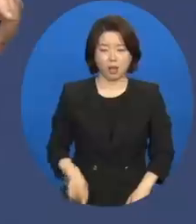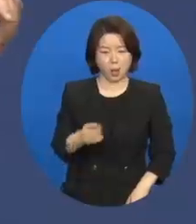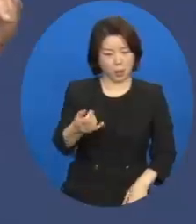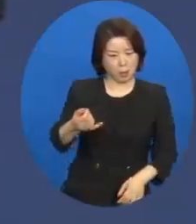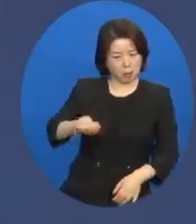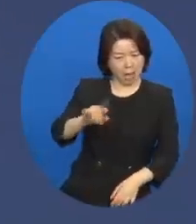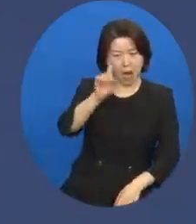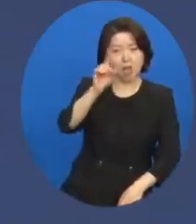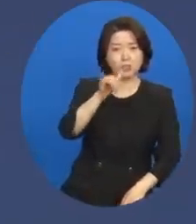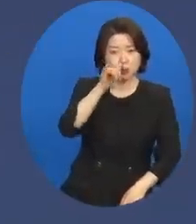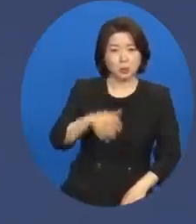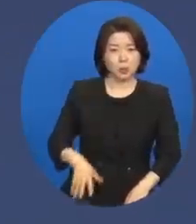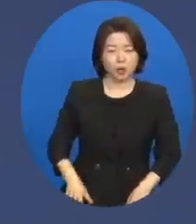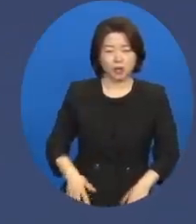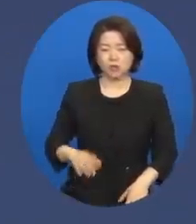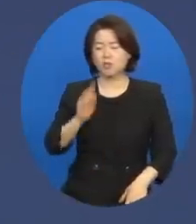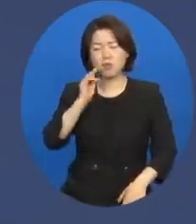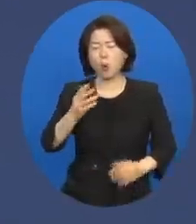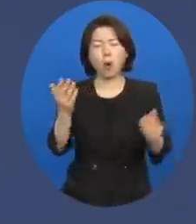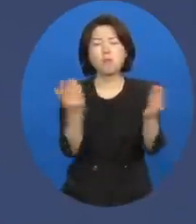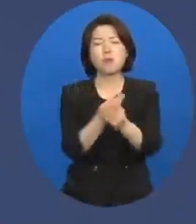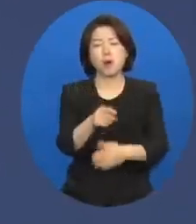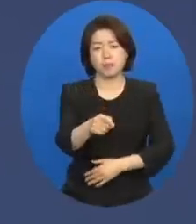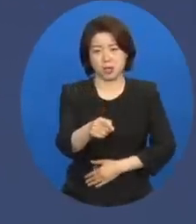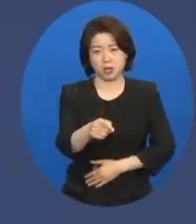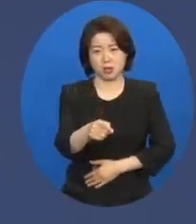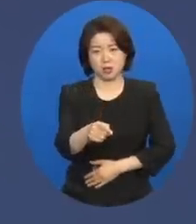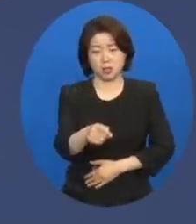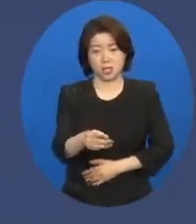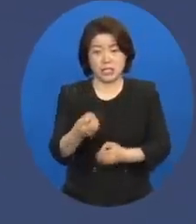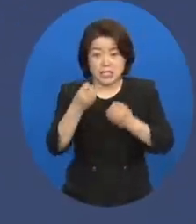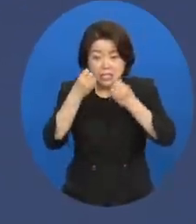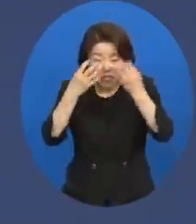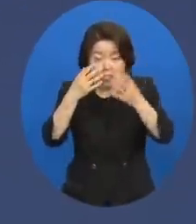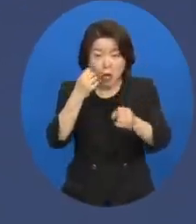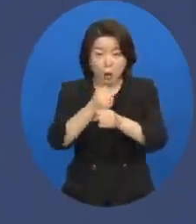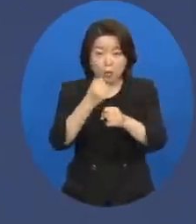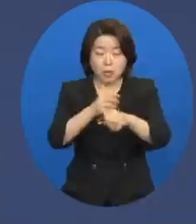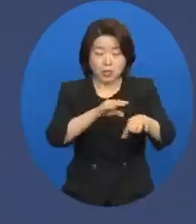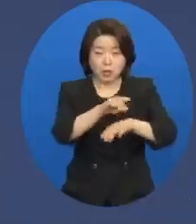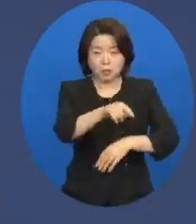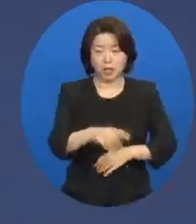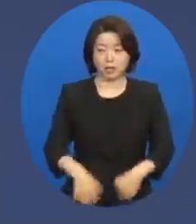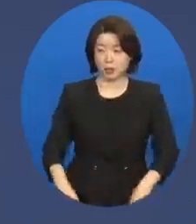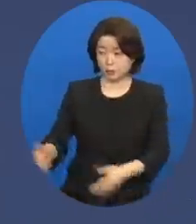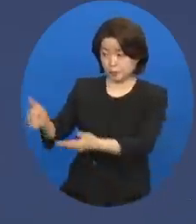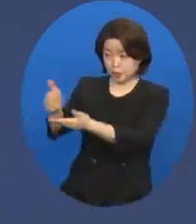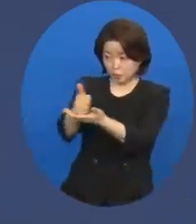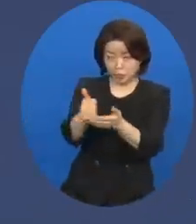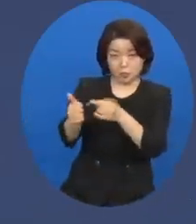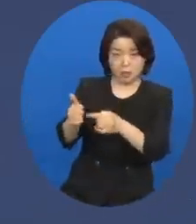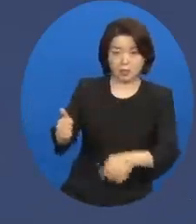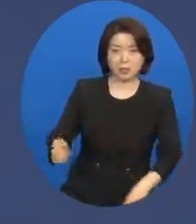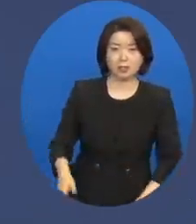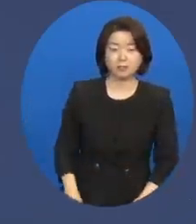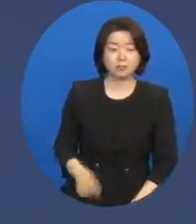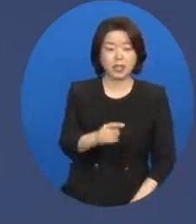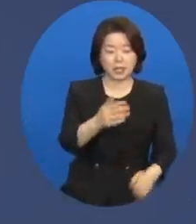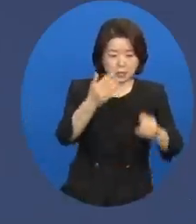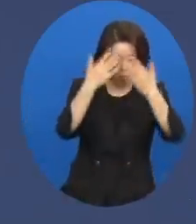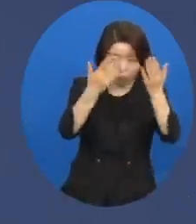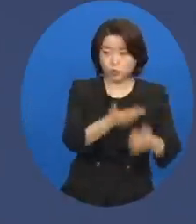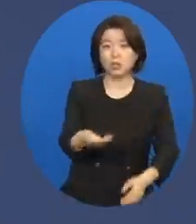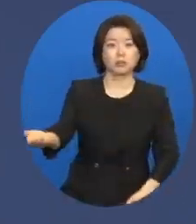있어. 너무 완벽해. 신형 벤츠 비싼 모델인데 이번에 손님 저 고객님한테 그냥 그걸 무상으로